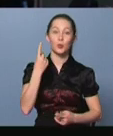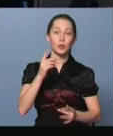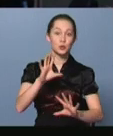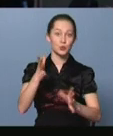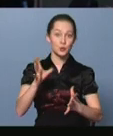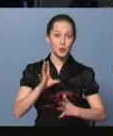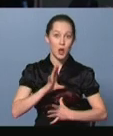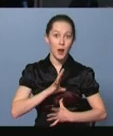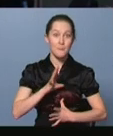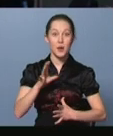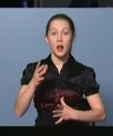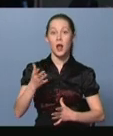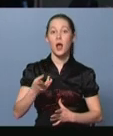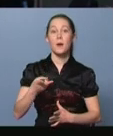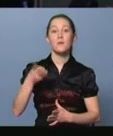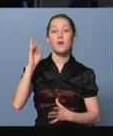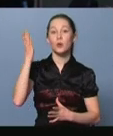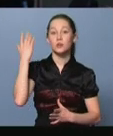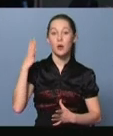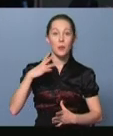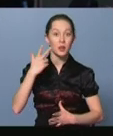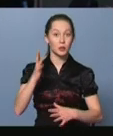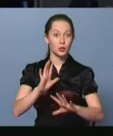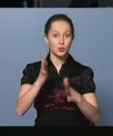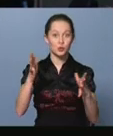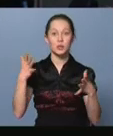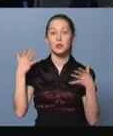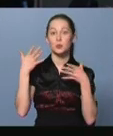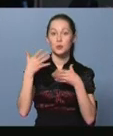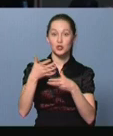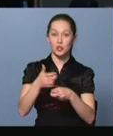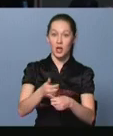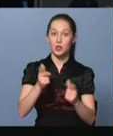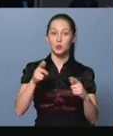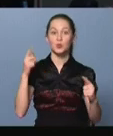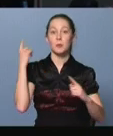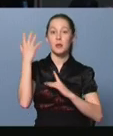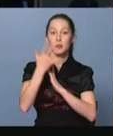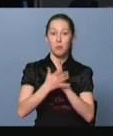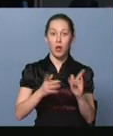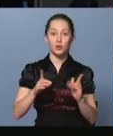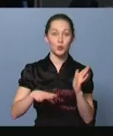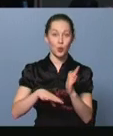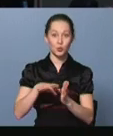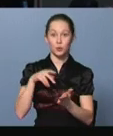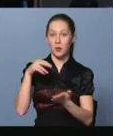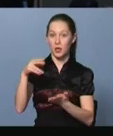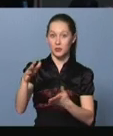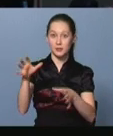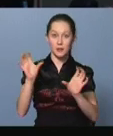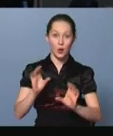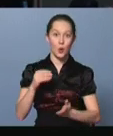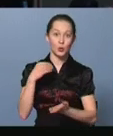нас, позапрошлый, по-моему, 3 случая. То есть идет тенденция к снижению. Народ понимает, что лучше прийти законно